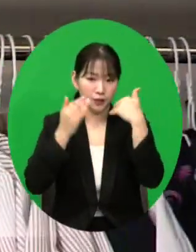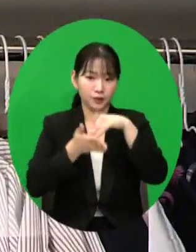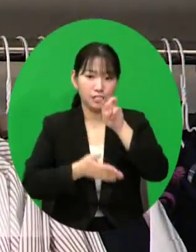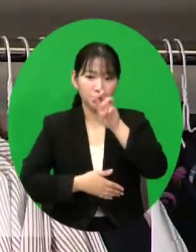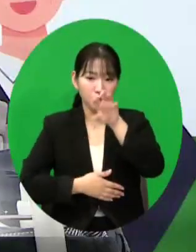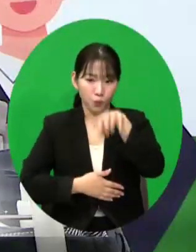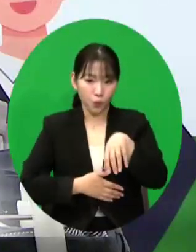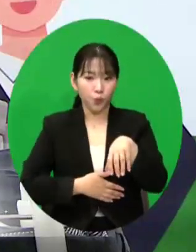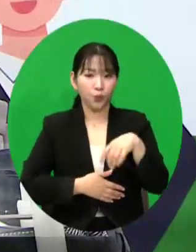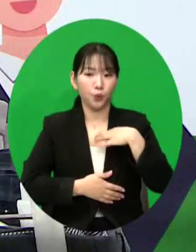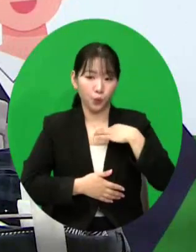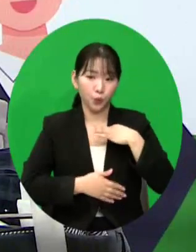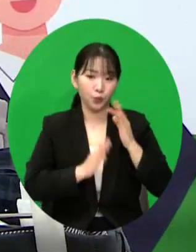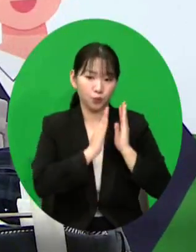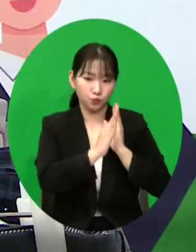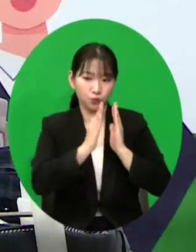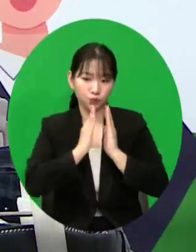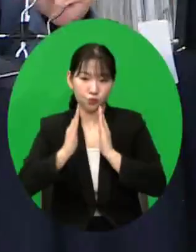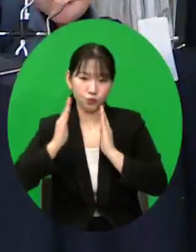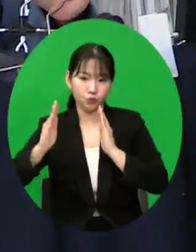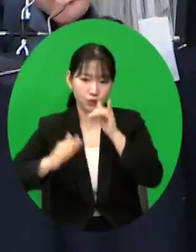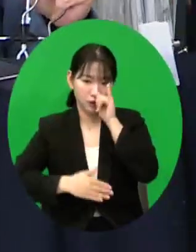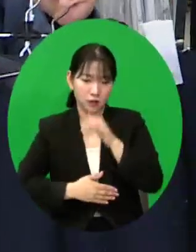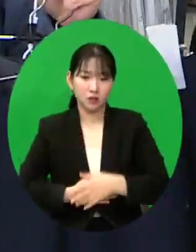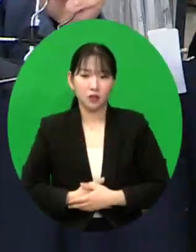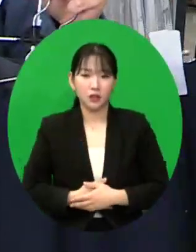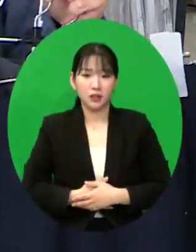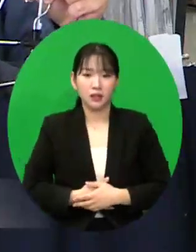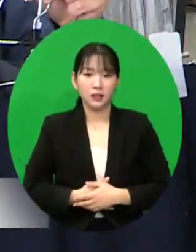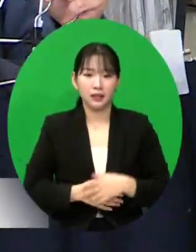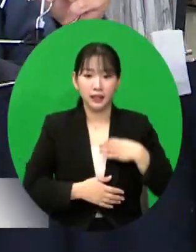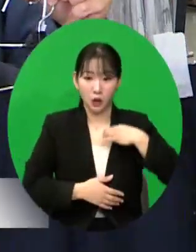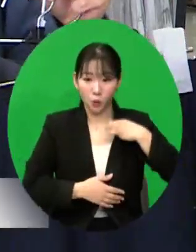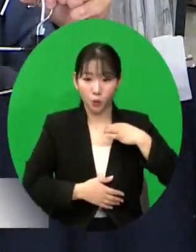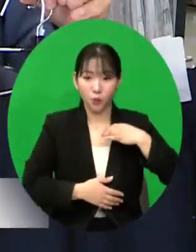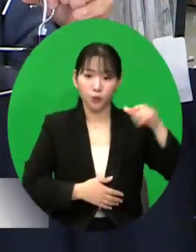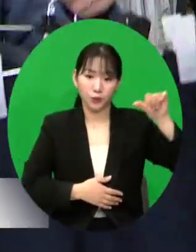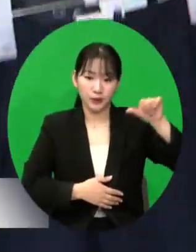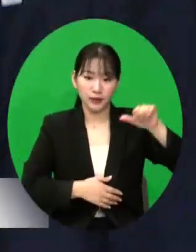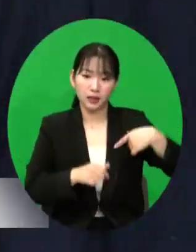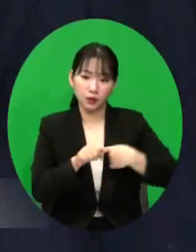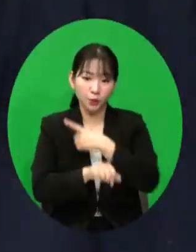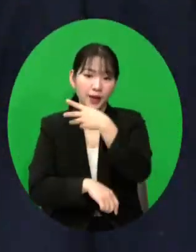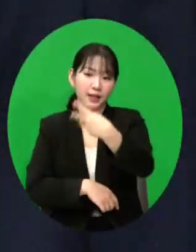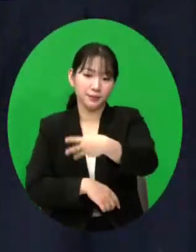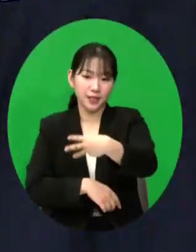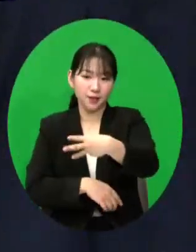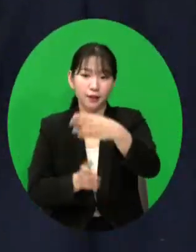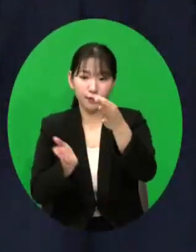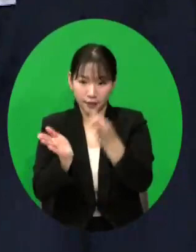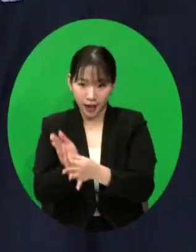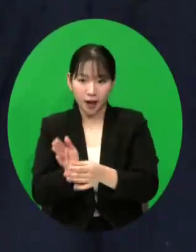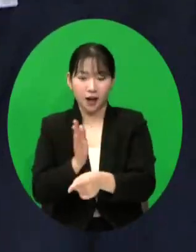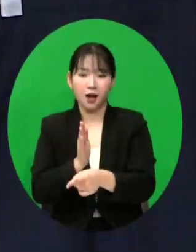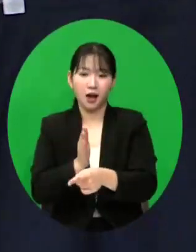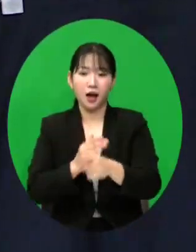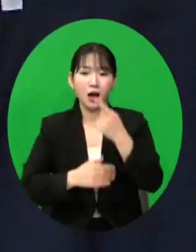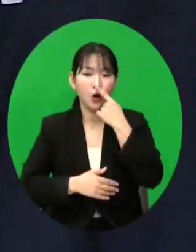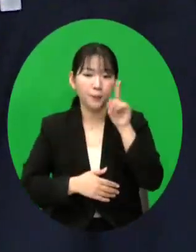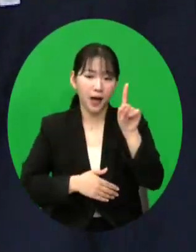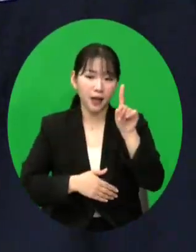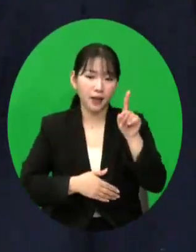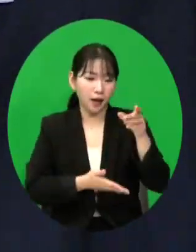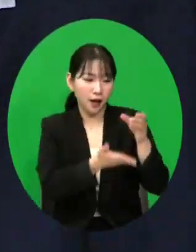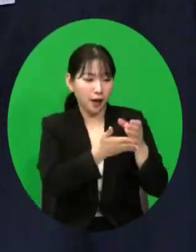곳의 교복이 준비되어 있습니다. 자켓은 5천 원, 그 외 품목은 3천 원 이하로 커피 한 잔